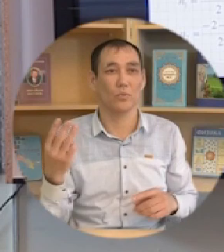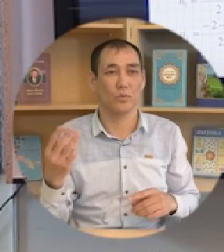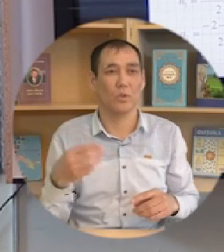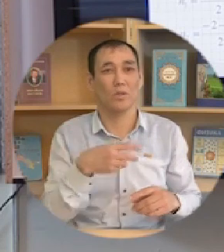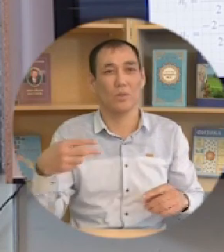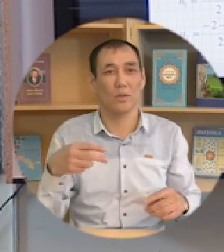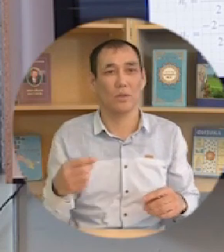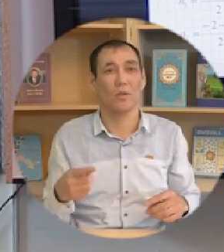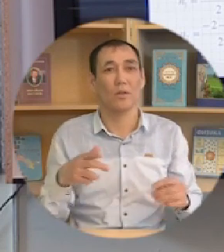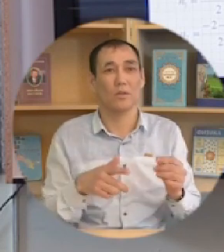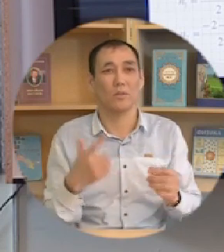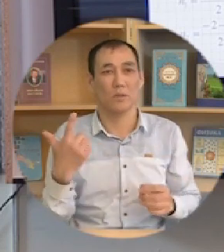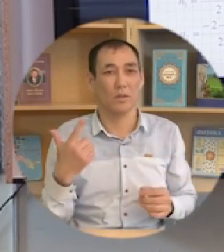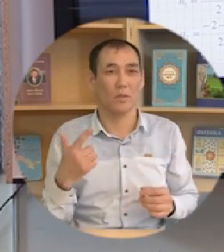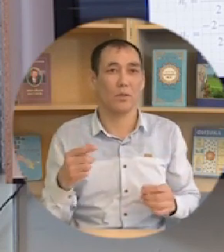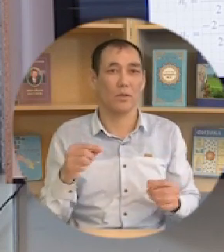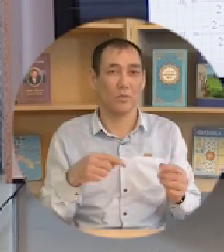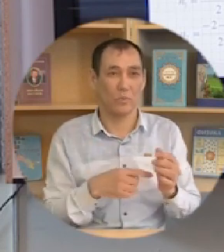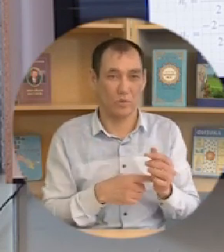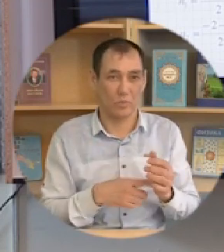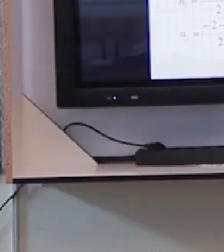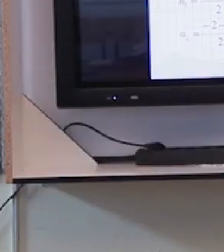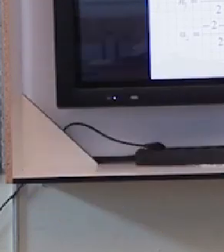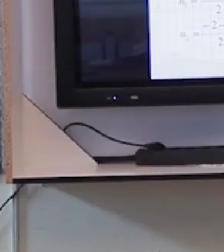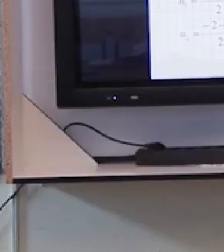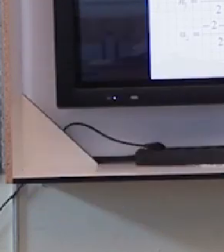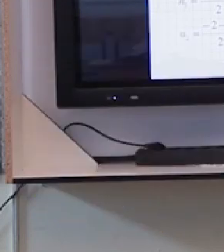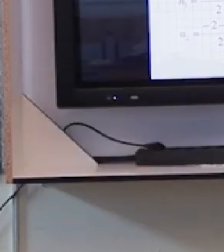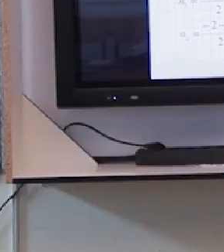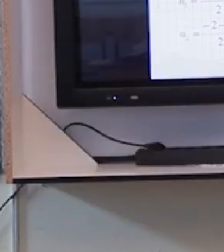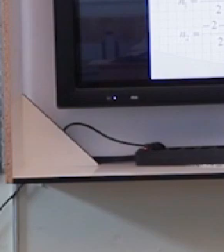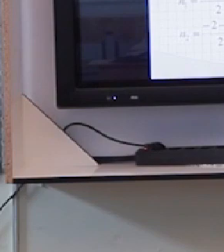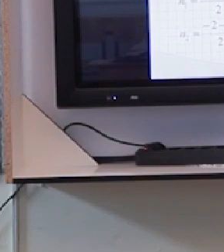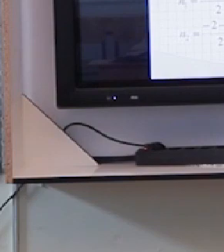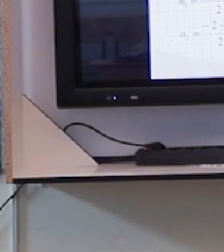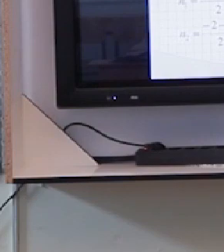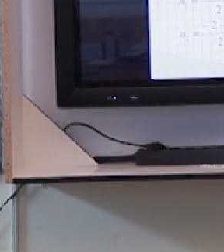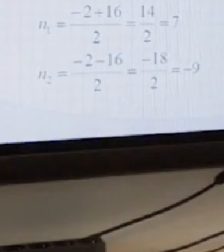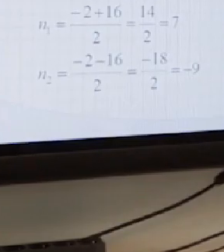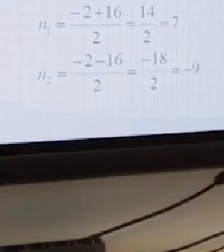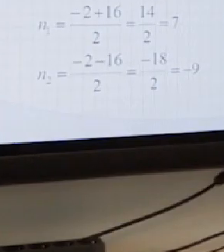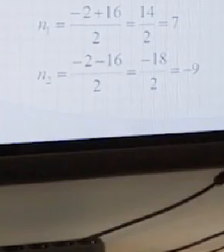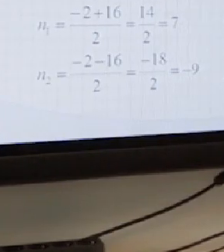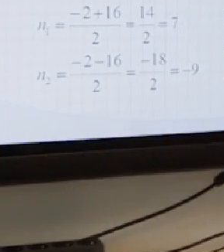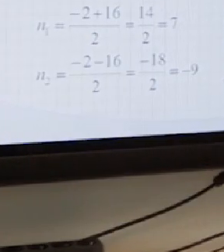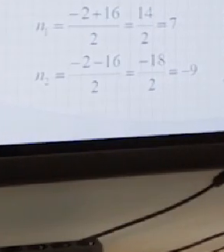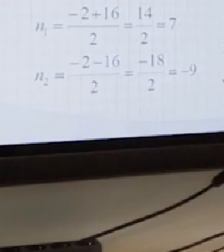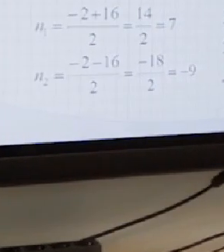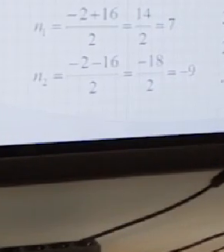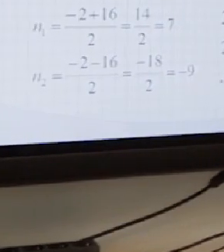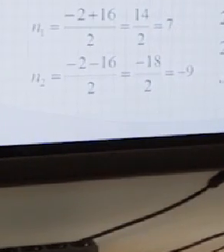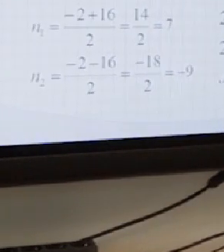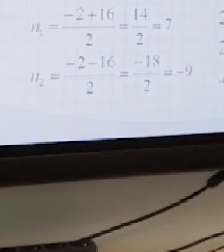3 тең 2 көбейтілген 7 қосылған 3 тең 17. Екі ізбелес